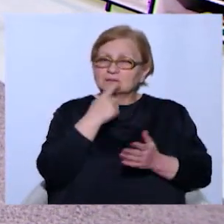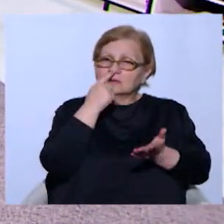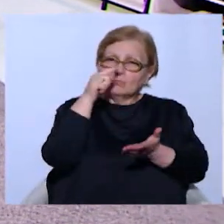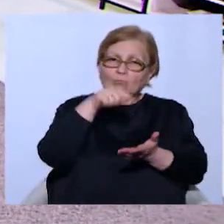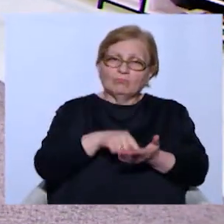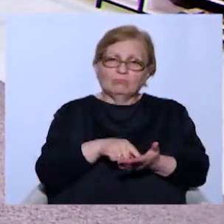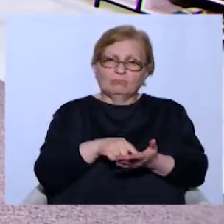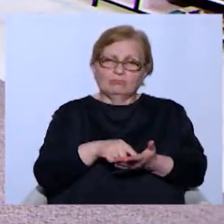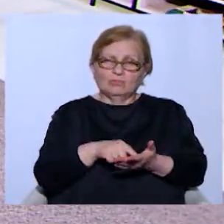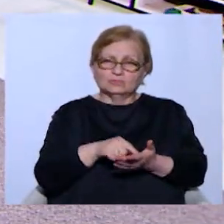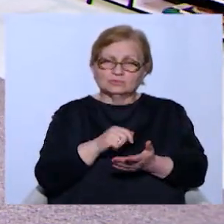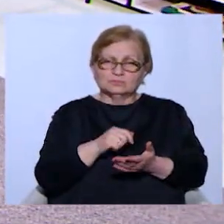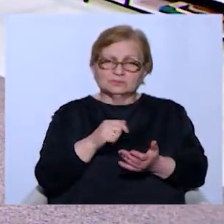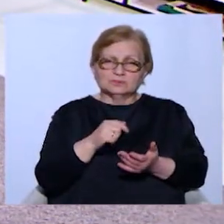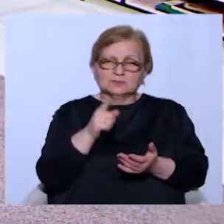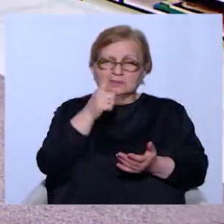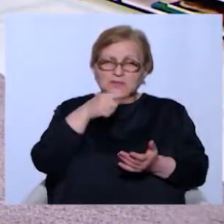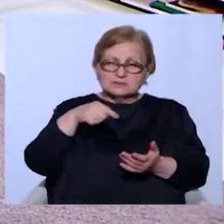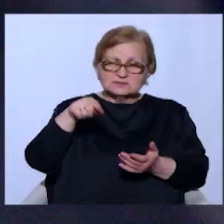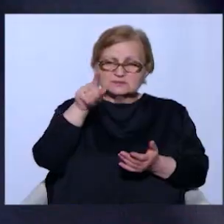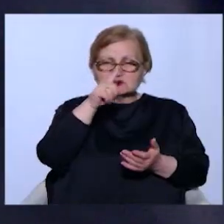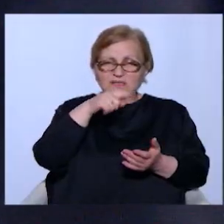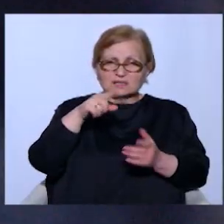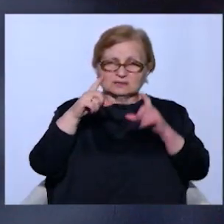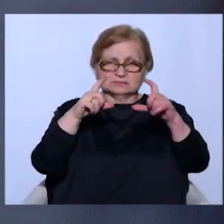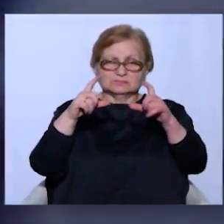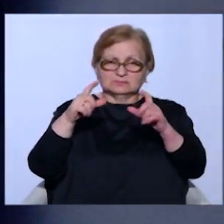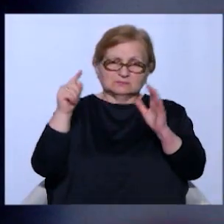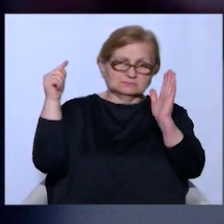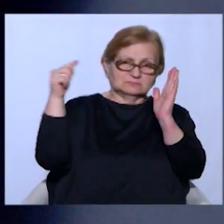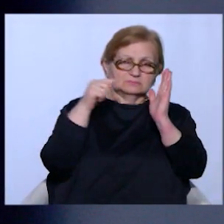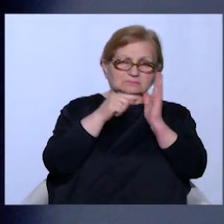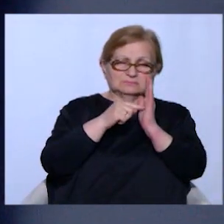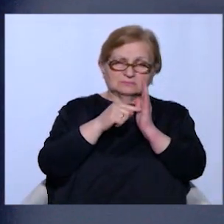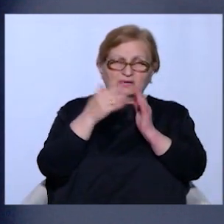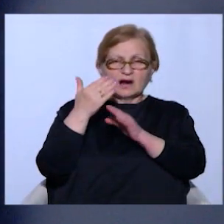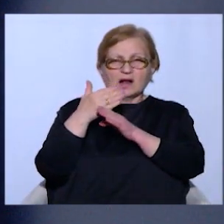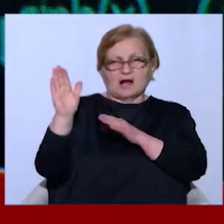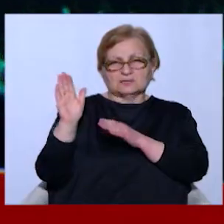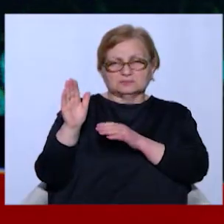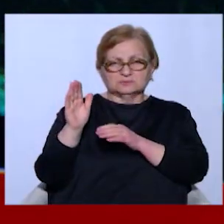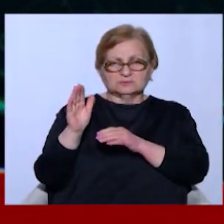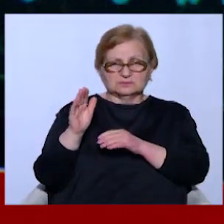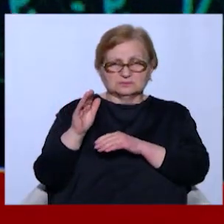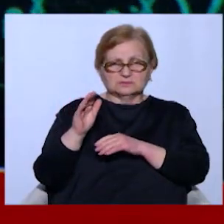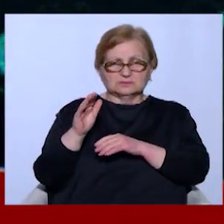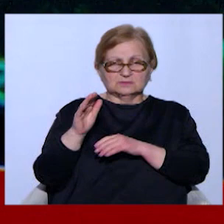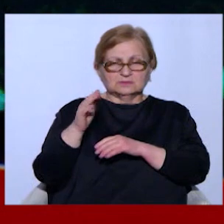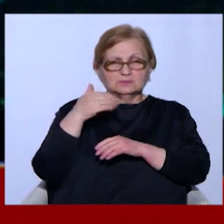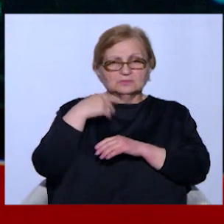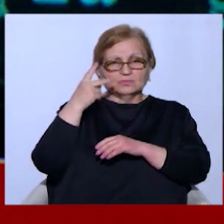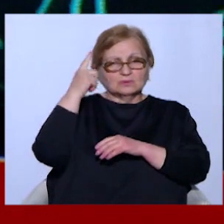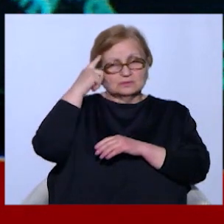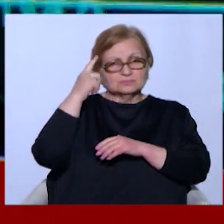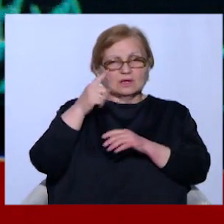მოხვდებით წრეების გარეთ, ანუ აი ამ თეთრ ნაწილში? თეთრ ნაწილში რომ მოხვდებით, ჩვენ უნდა გავიგოთ ფართობების